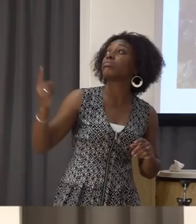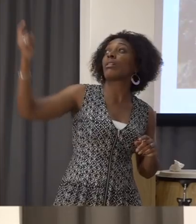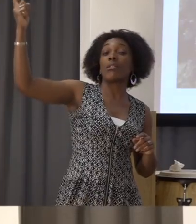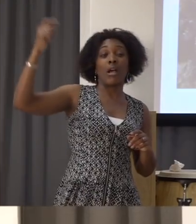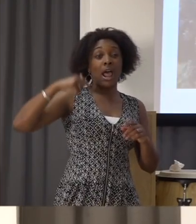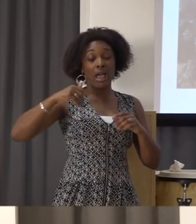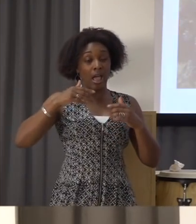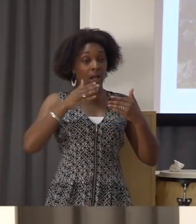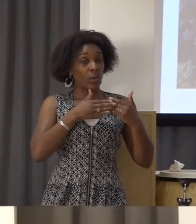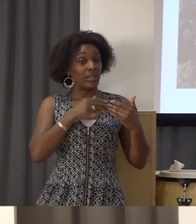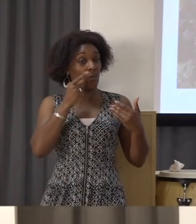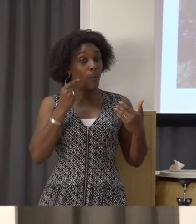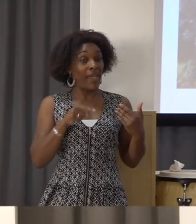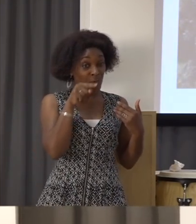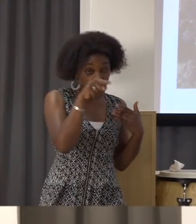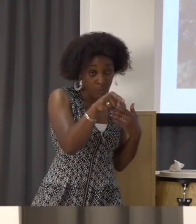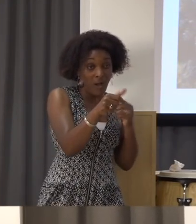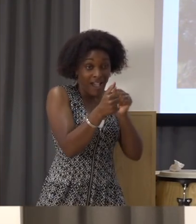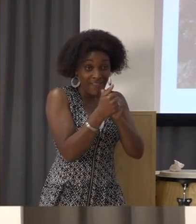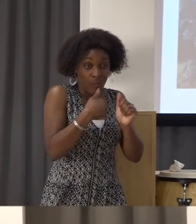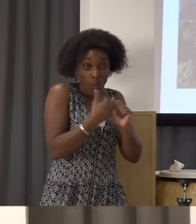êtes aussi là.